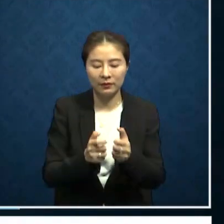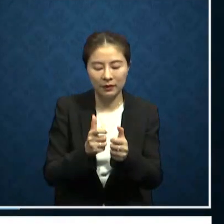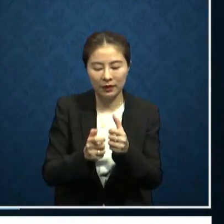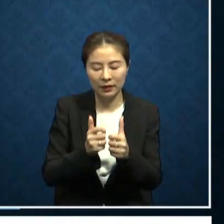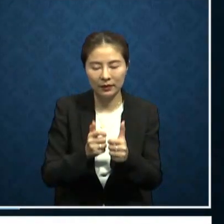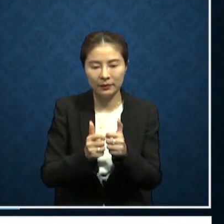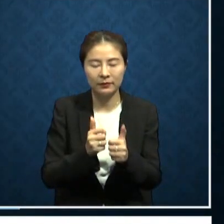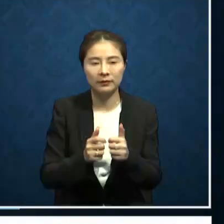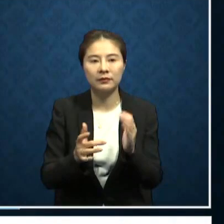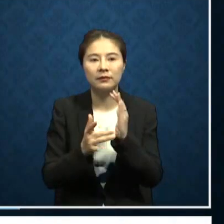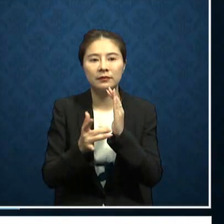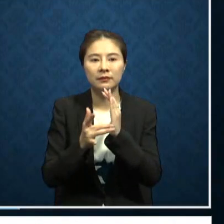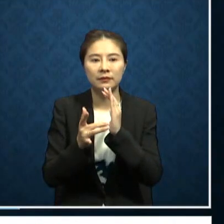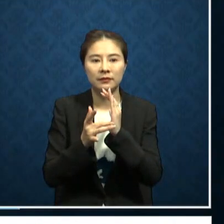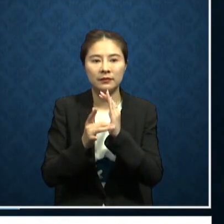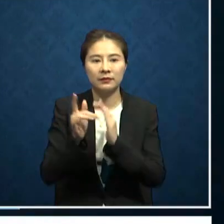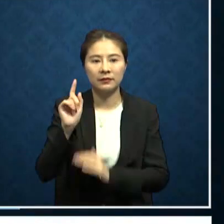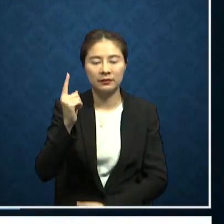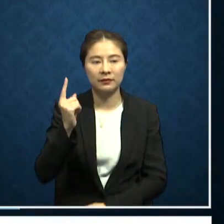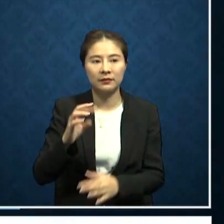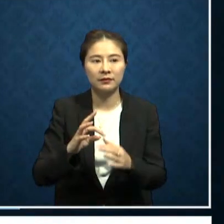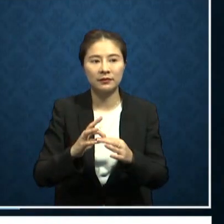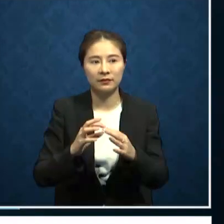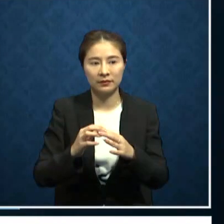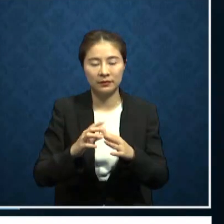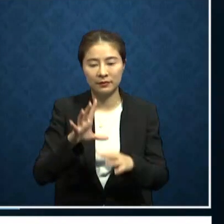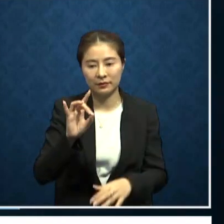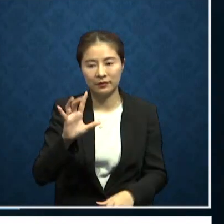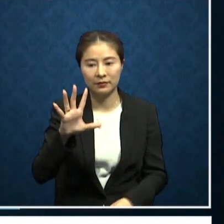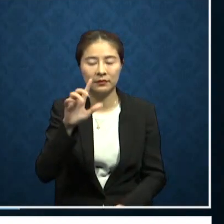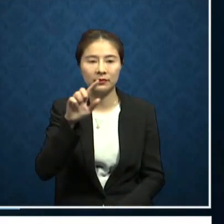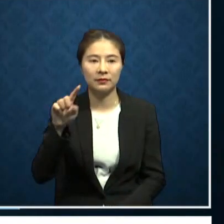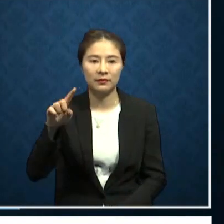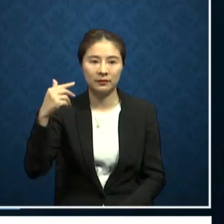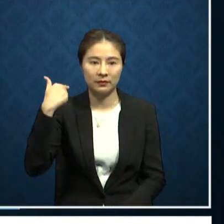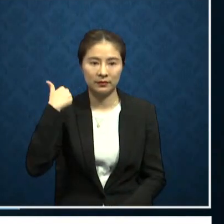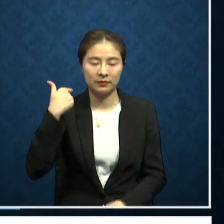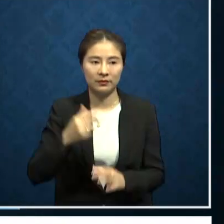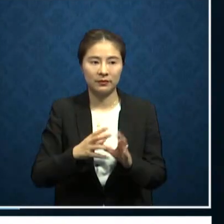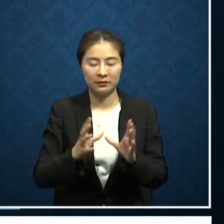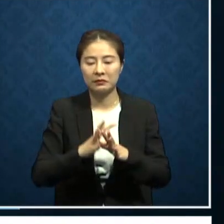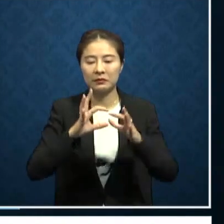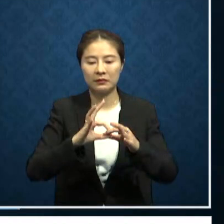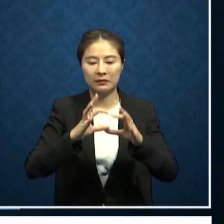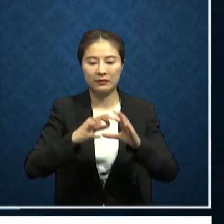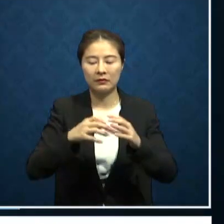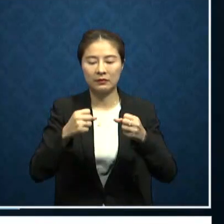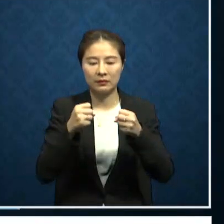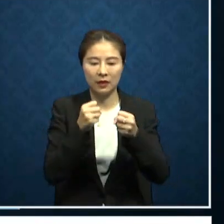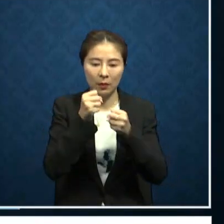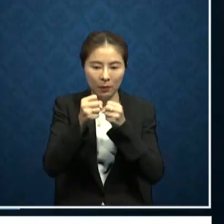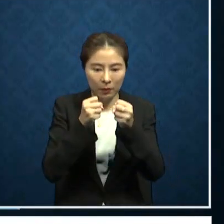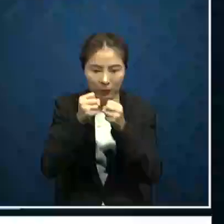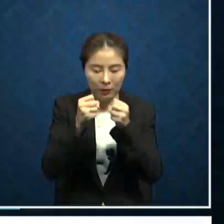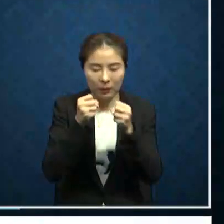ก็ DigitalContentจะมีสัดส่วนของอุตสาหกรรมกลุ่มนี้อยู่ที่ 85%ค่ะในกลุ่มกีฬามวยไทยนะคะเป็น